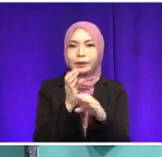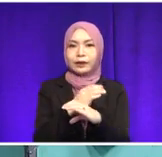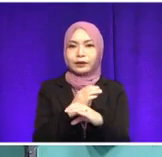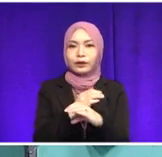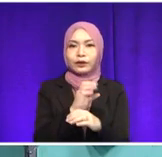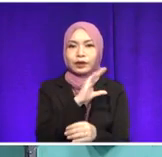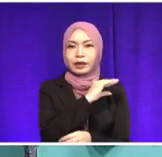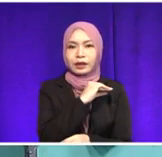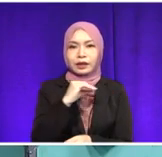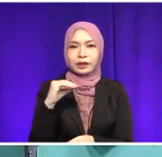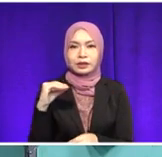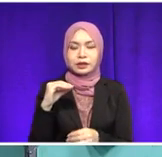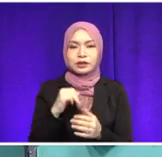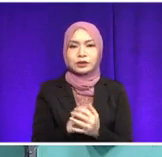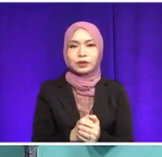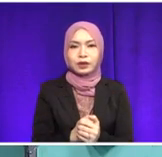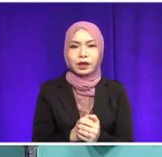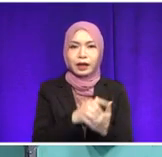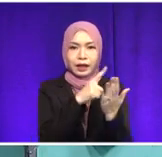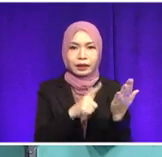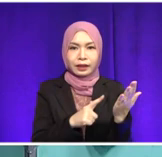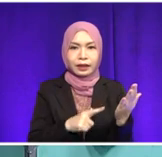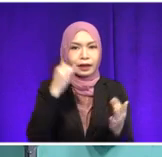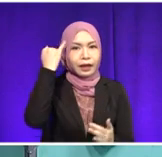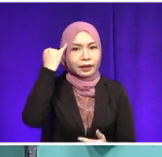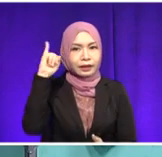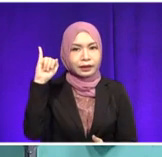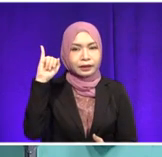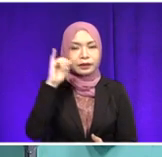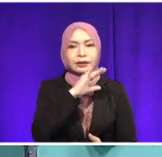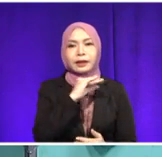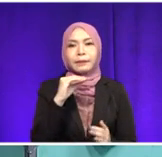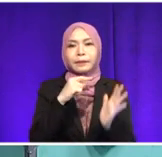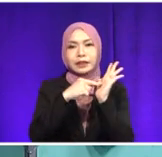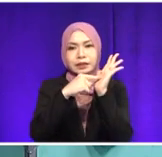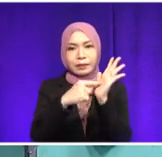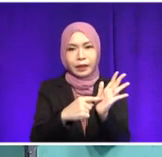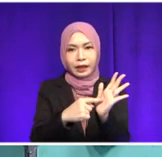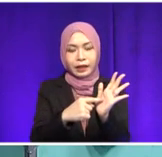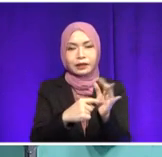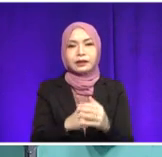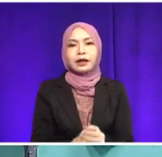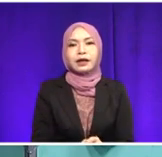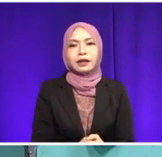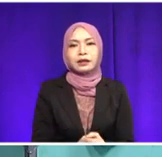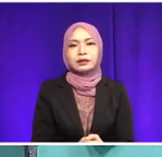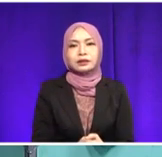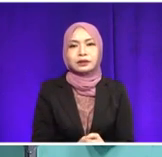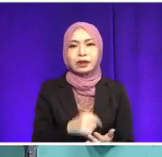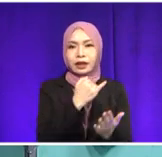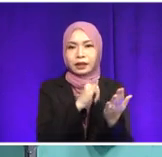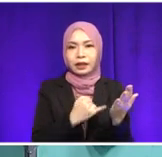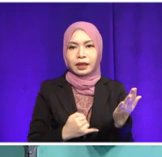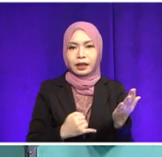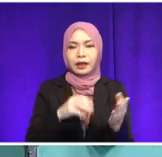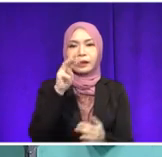menghasilkan laporan persembahan kemudian lah untuk menghasilkan juga mokap atau model juga kita di akhirnya